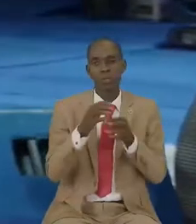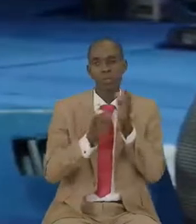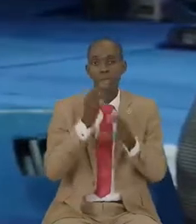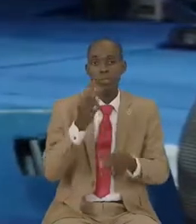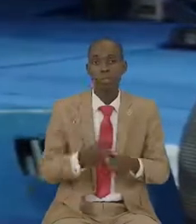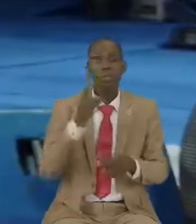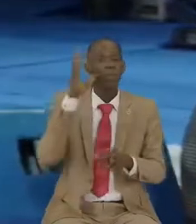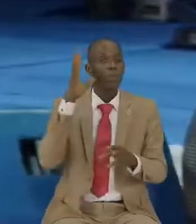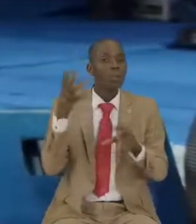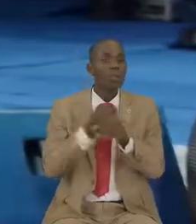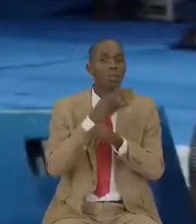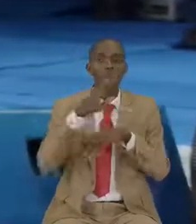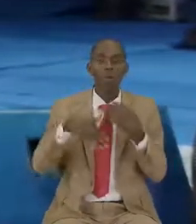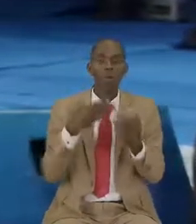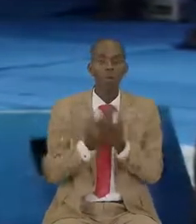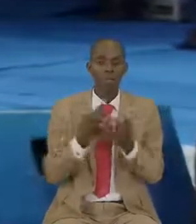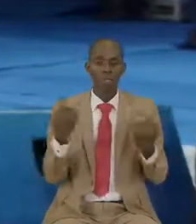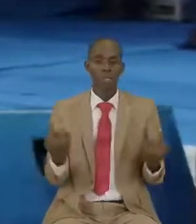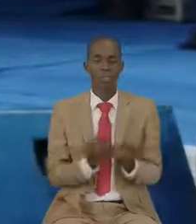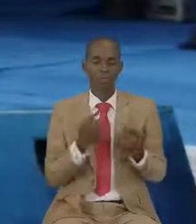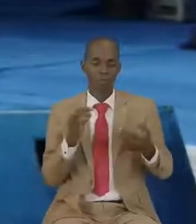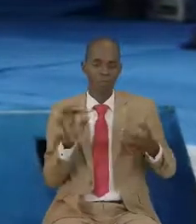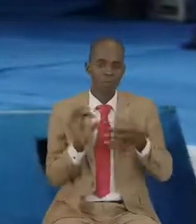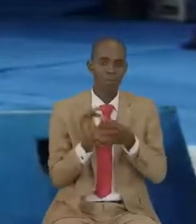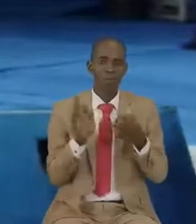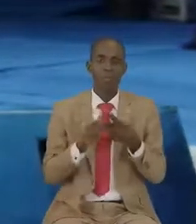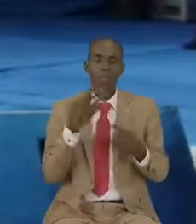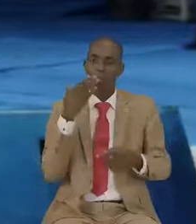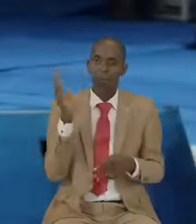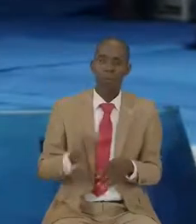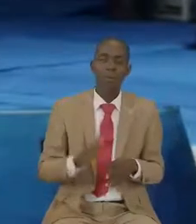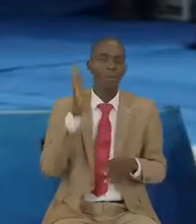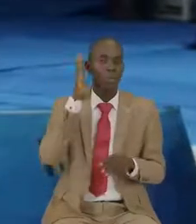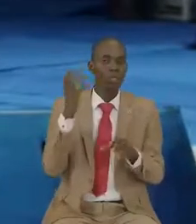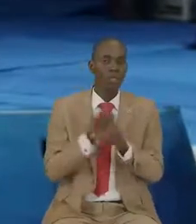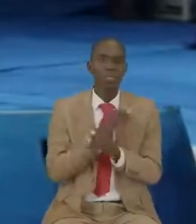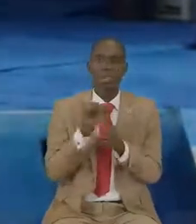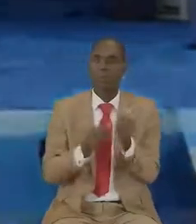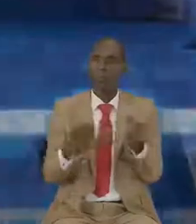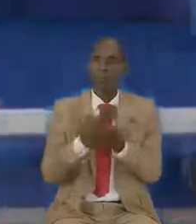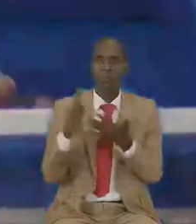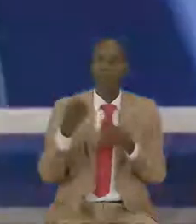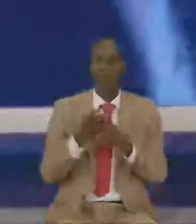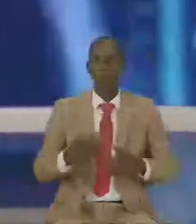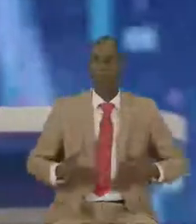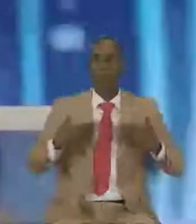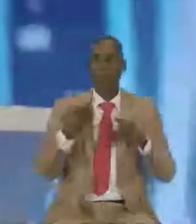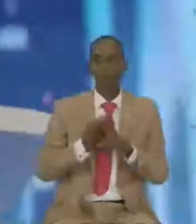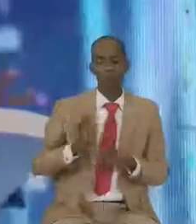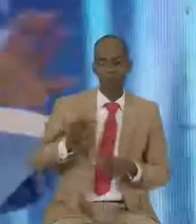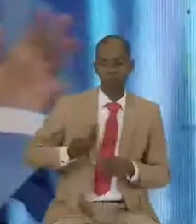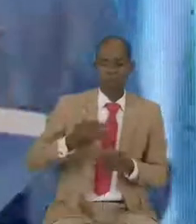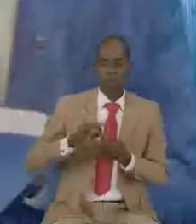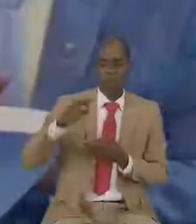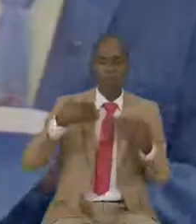affranchira, il vous délivrera, il ôtera tous les péchés du mal de